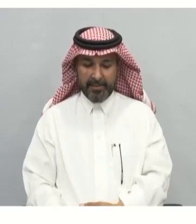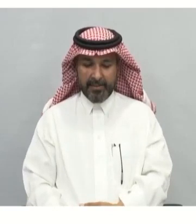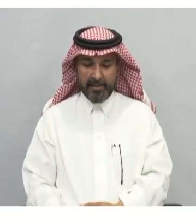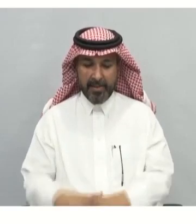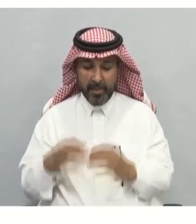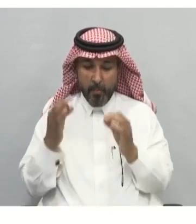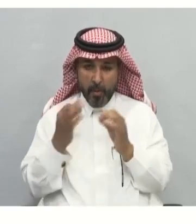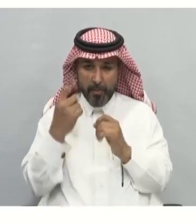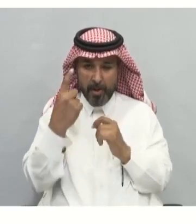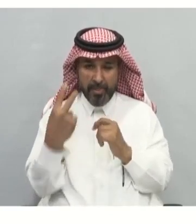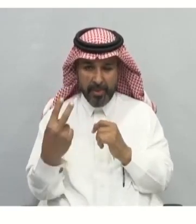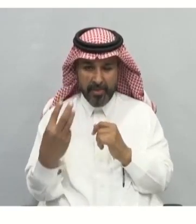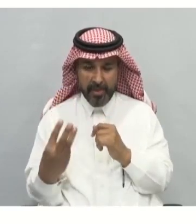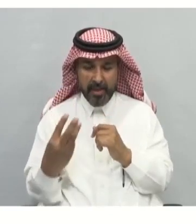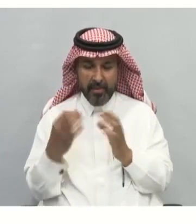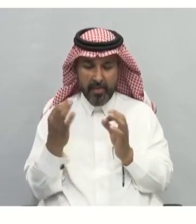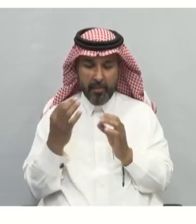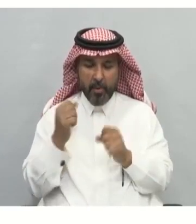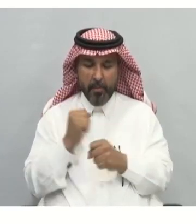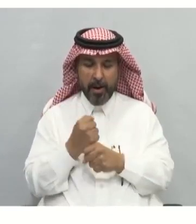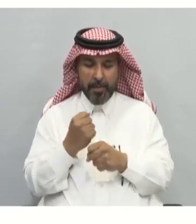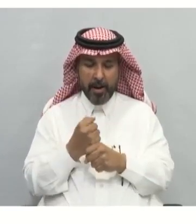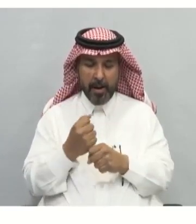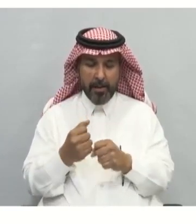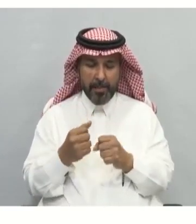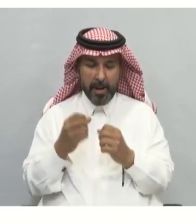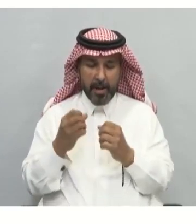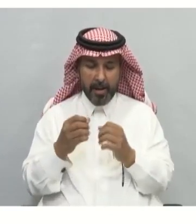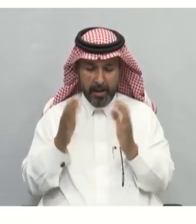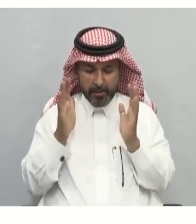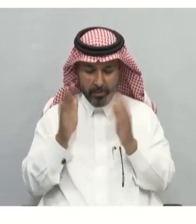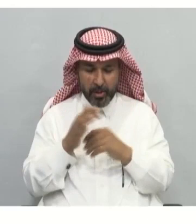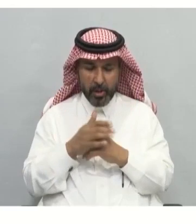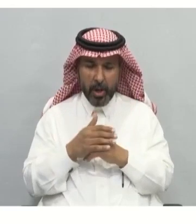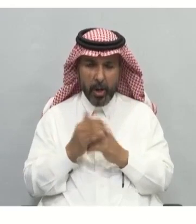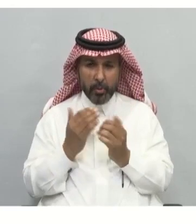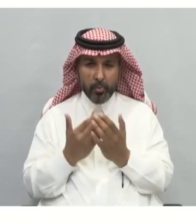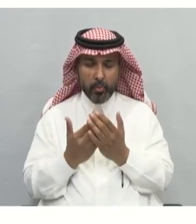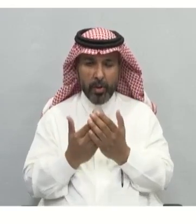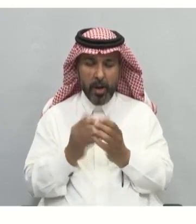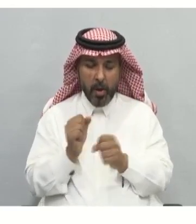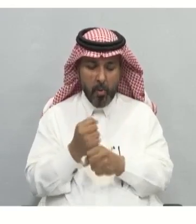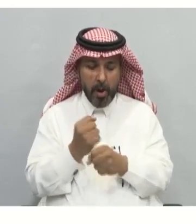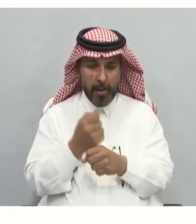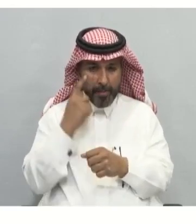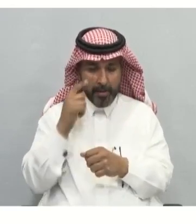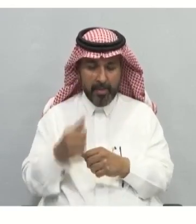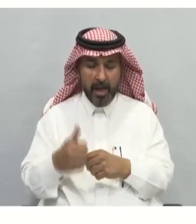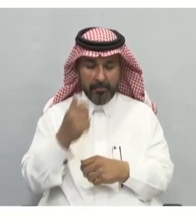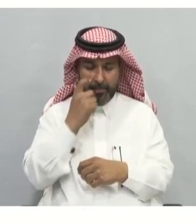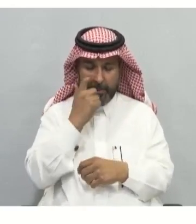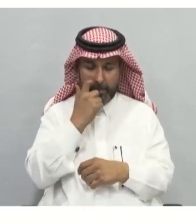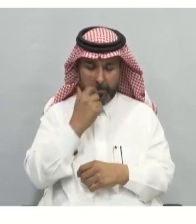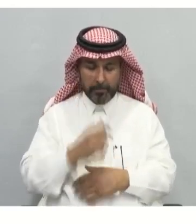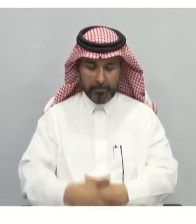وقته سواء في الغدوه او الروحه او الدلجه فقد استغل سائر يومه في طاعه الله